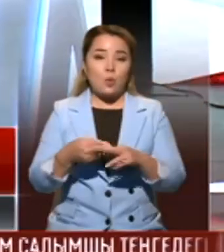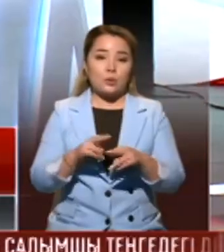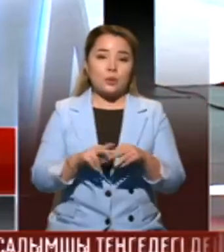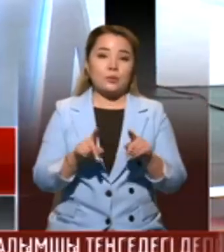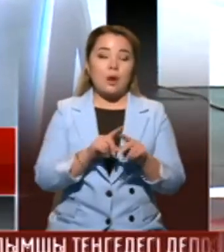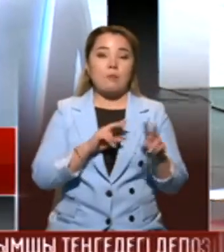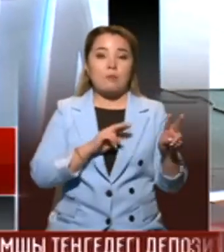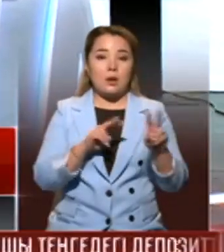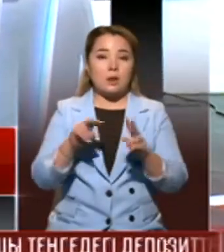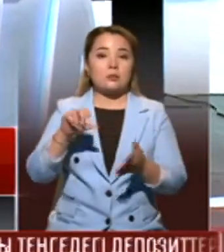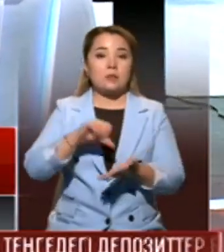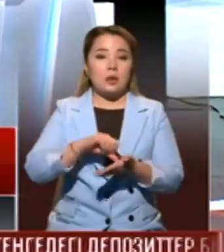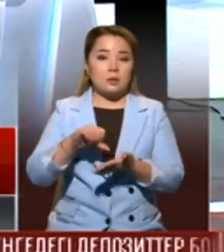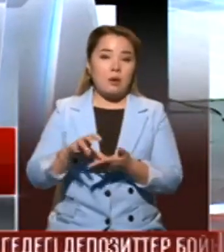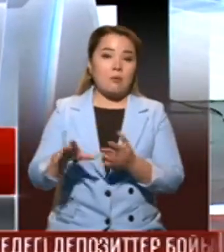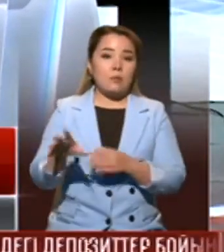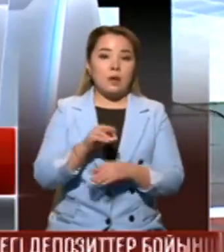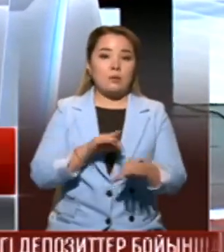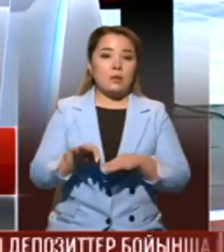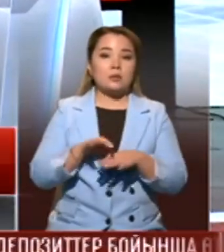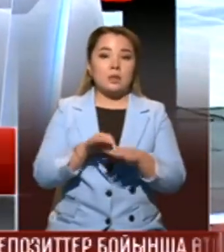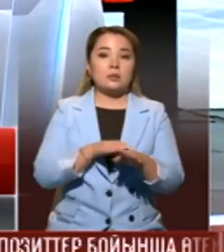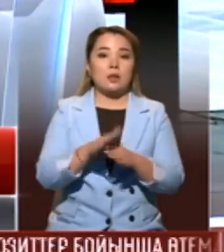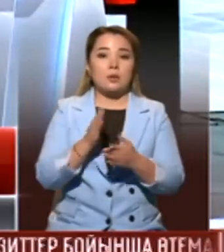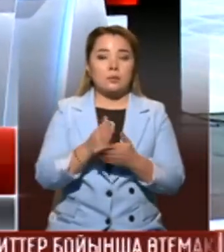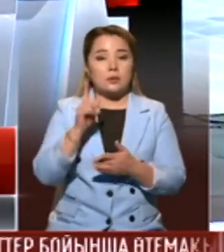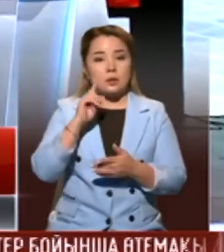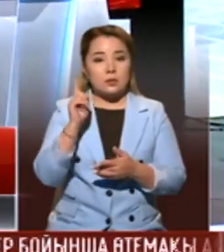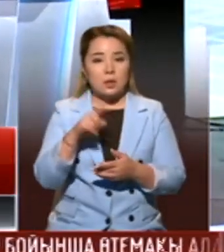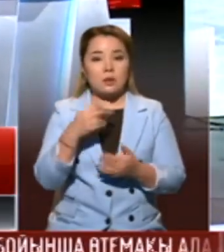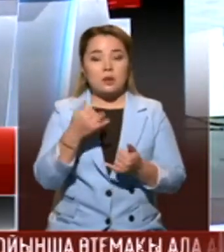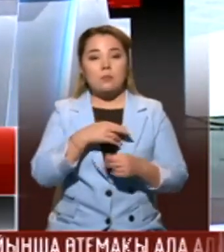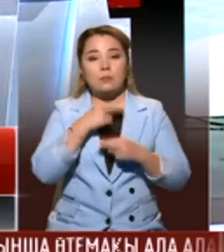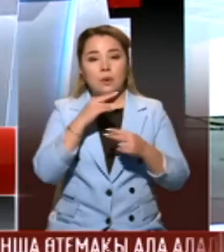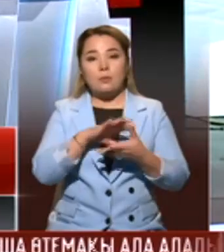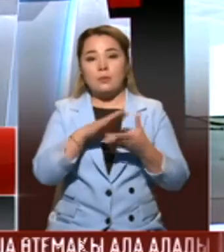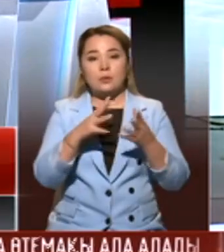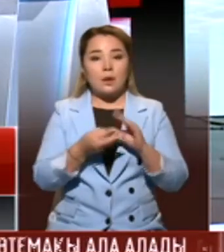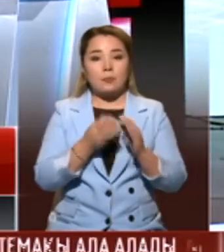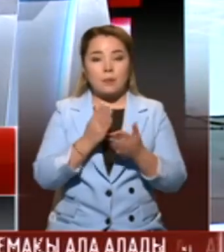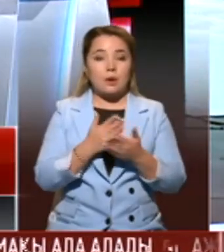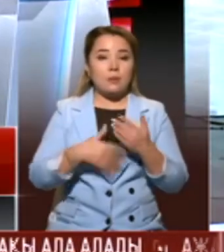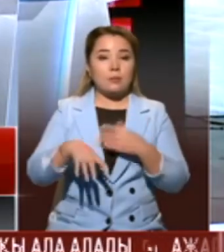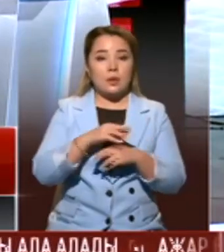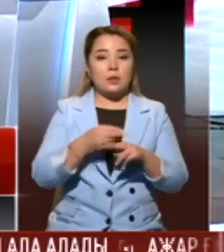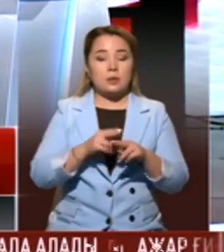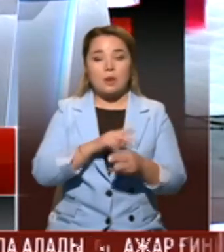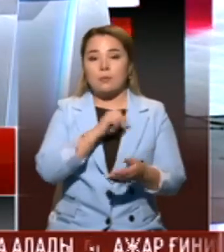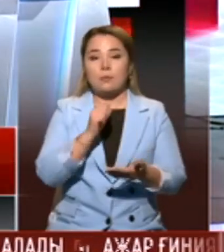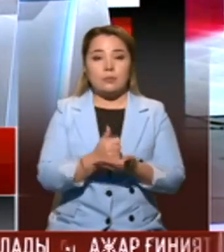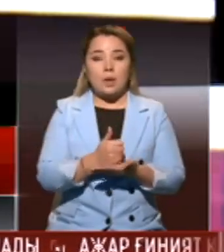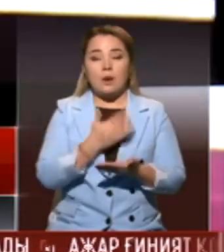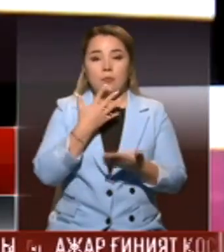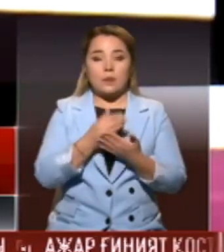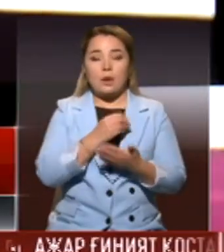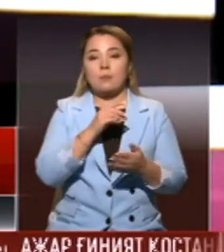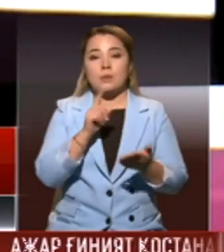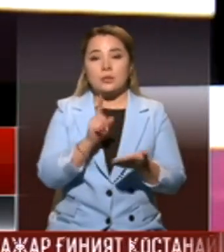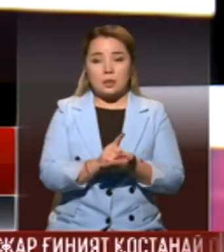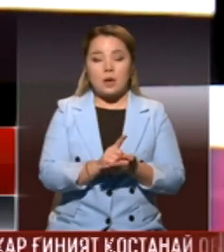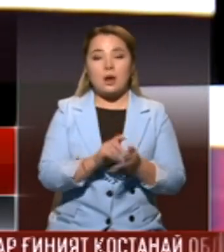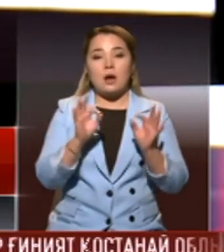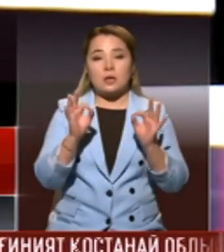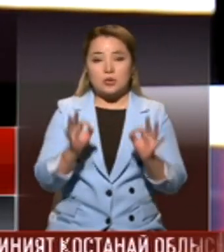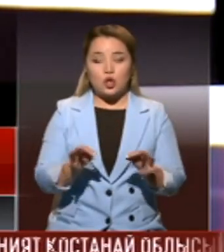ол байқаушы болғаннан кейін ол барлық процесті байқайды, қарайды, бәріне де мән береді. Біздің барлығымыздың басты міндетіміз сайлау процесін